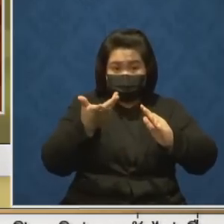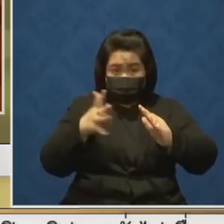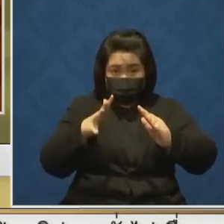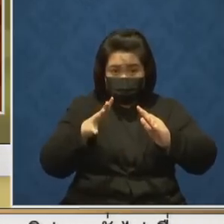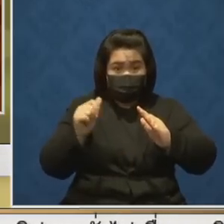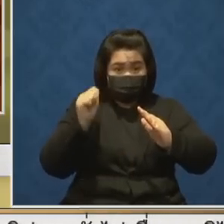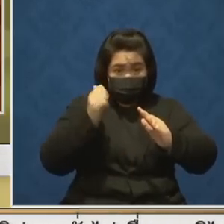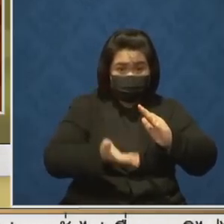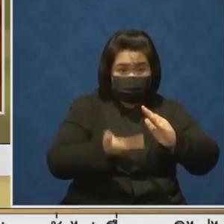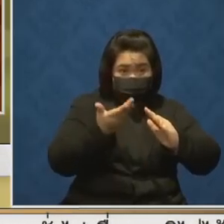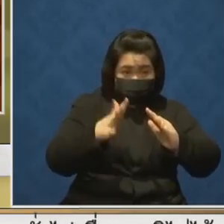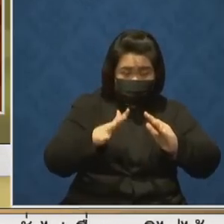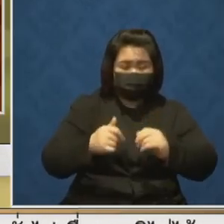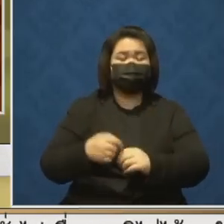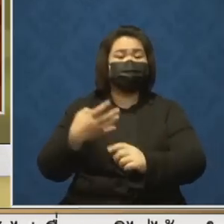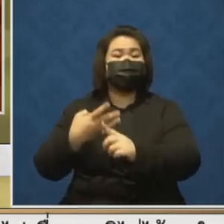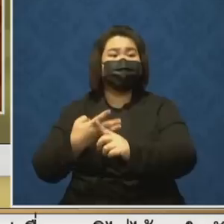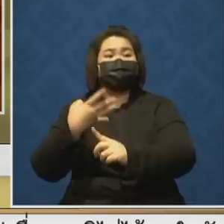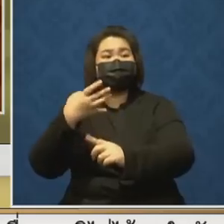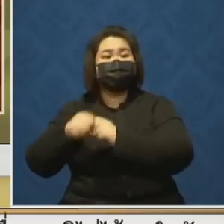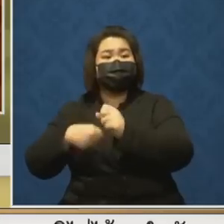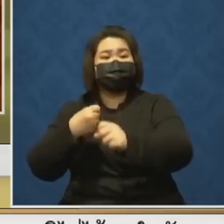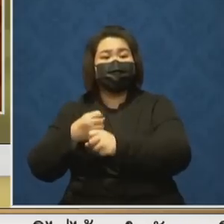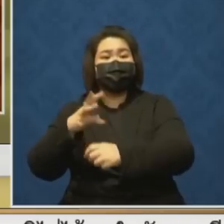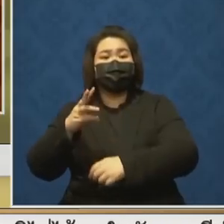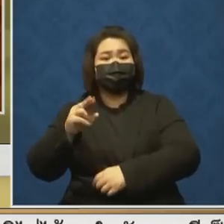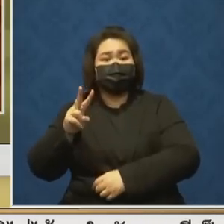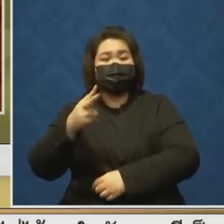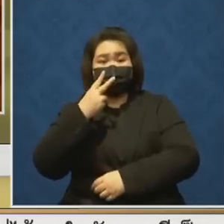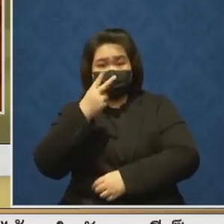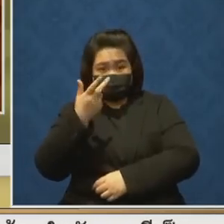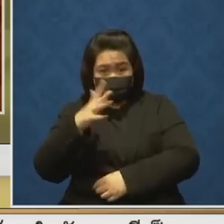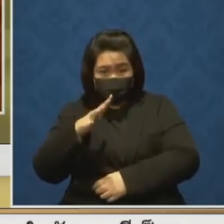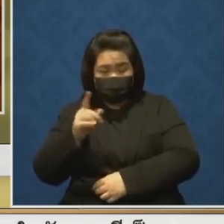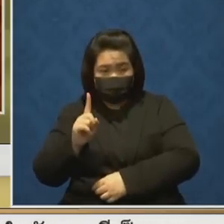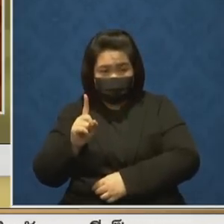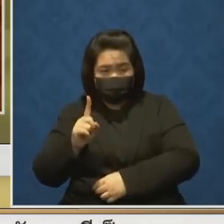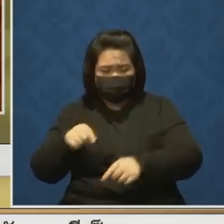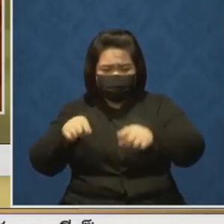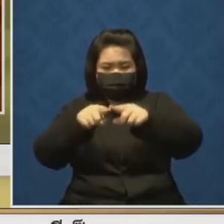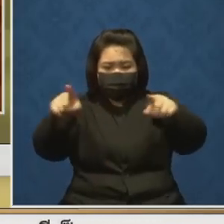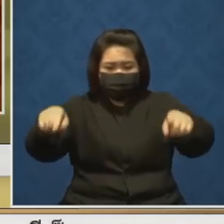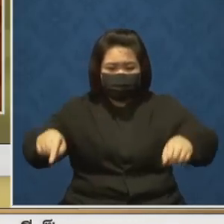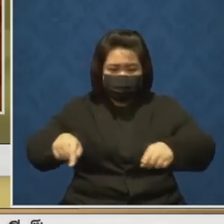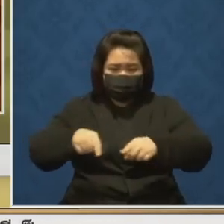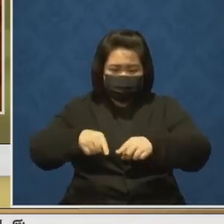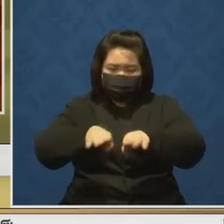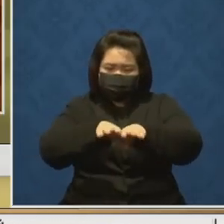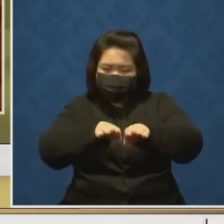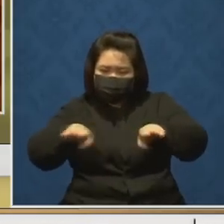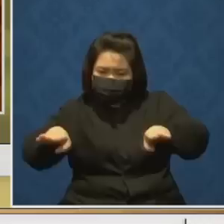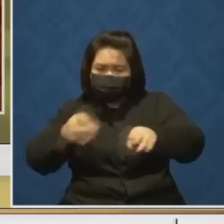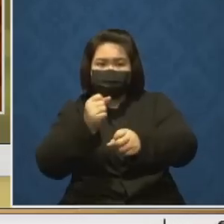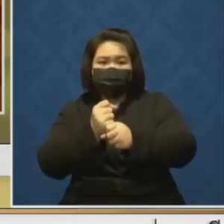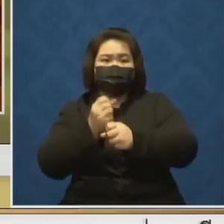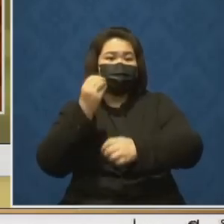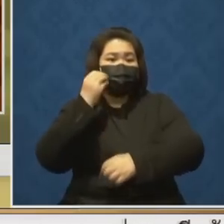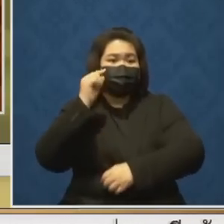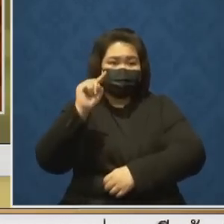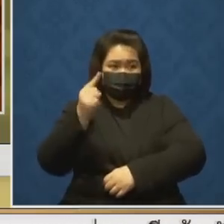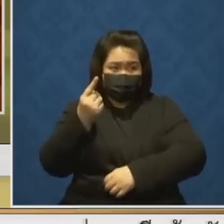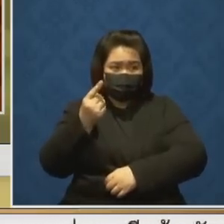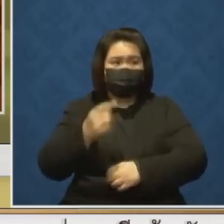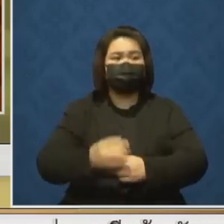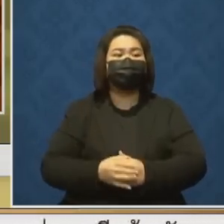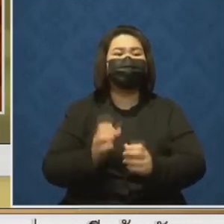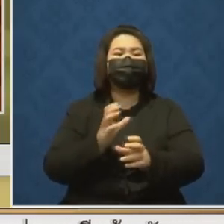และจากภาพถ่ายวัที่ 8 เมสาโยน 62 ก็จะเหนเช่นกันวามีการปรบพื้นที่พอทจะสร้างบานพักหงให่แล้วส